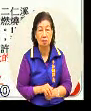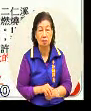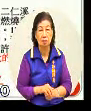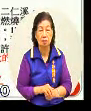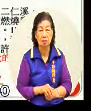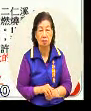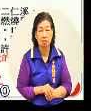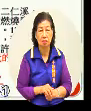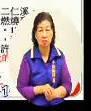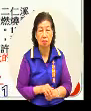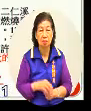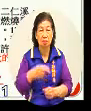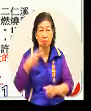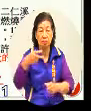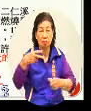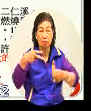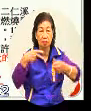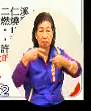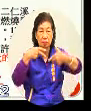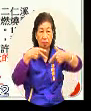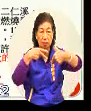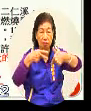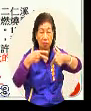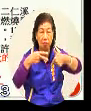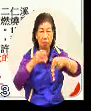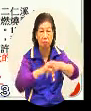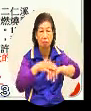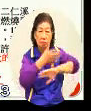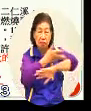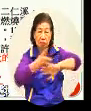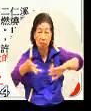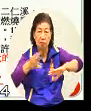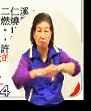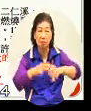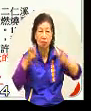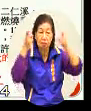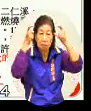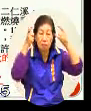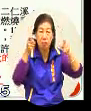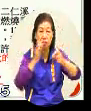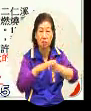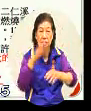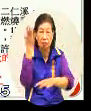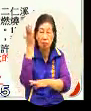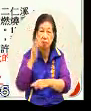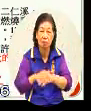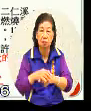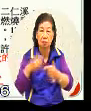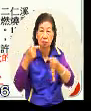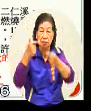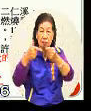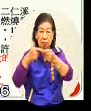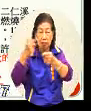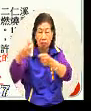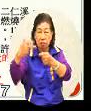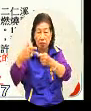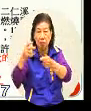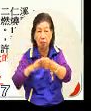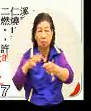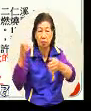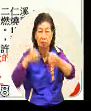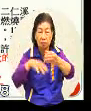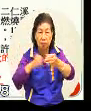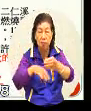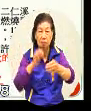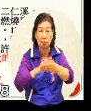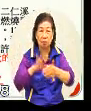人客吼、哦，中央政府甲地方政府好不容易吼、哦，会使讲。十七年来吼，已经投入去吼数